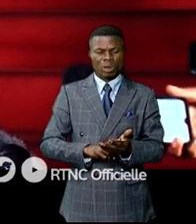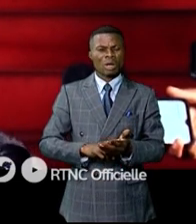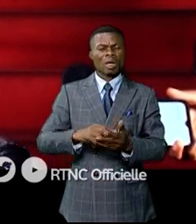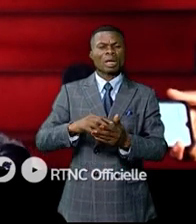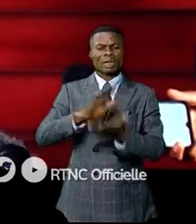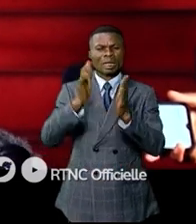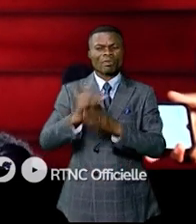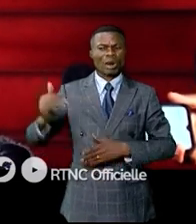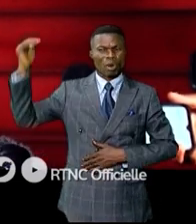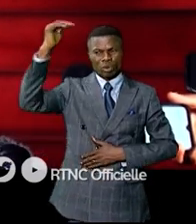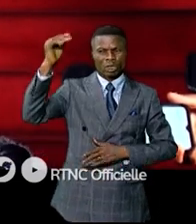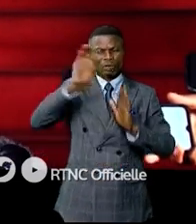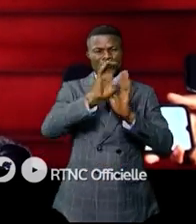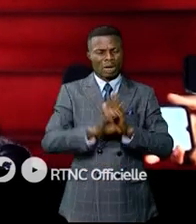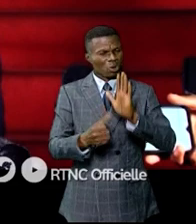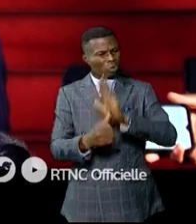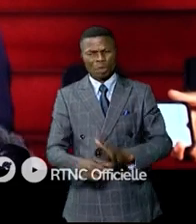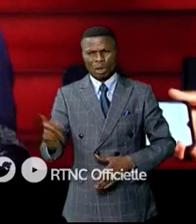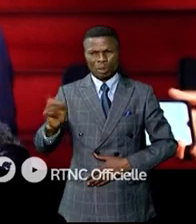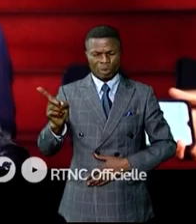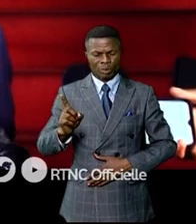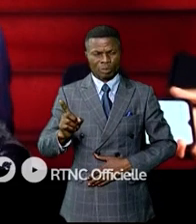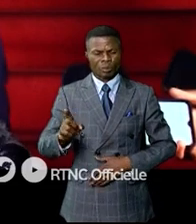de la Constitution, ne peut